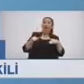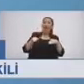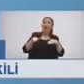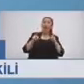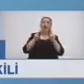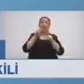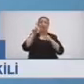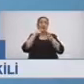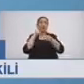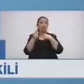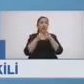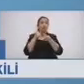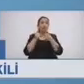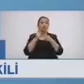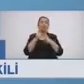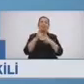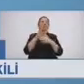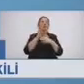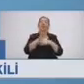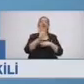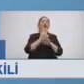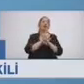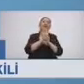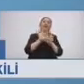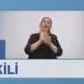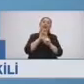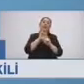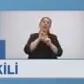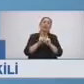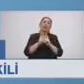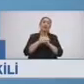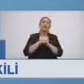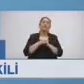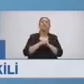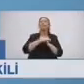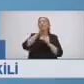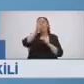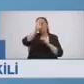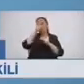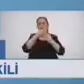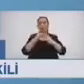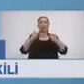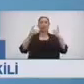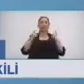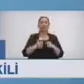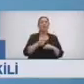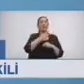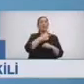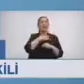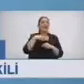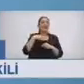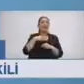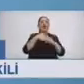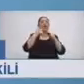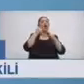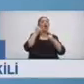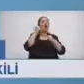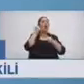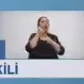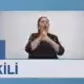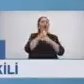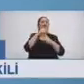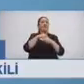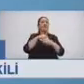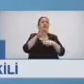da çok doğru bir yaklaşım olmayacaktır. İstanbul Büyükşehir Belediyesi'nin görev ve yetki alanına yapmak